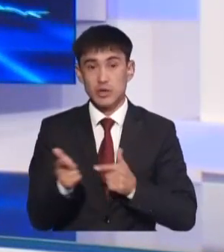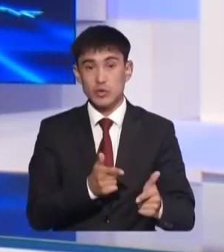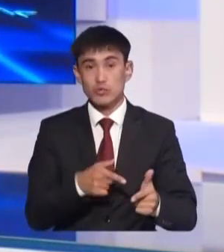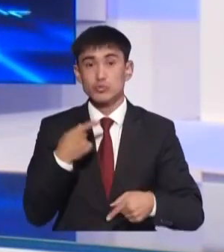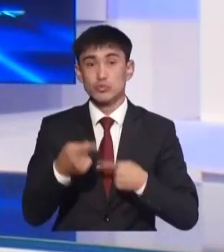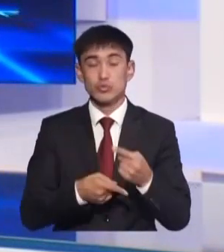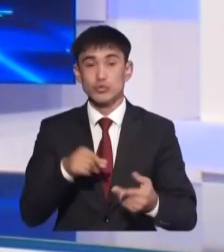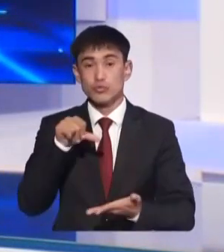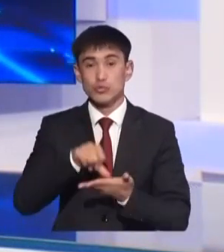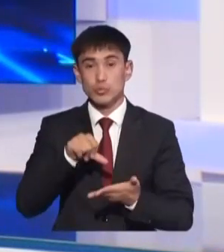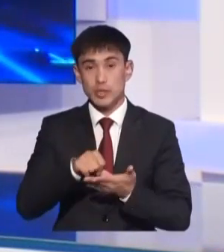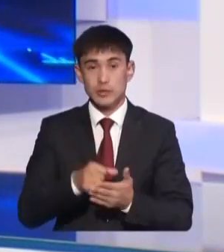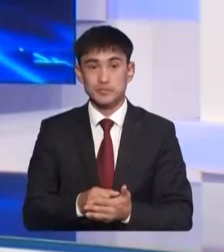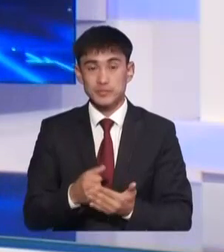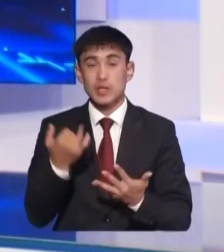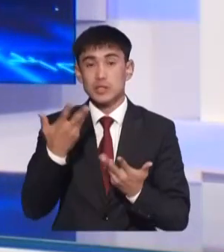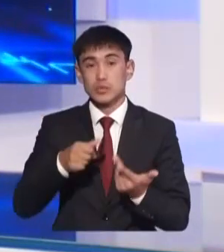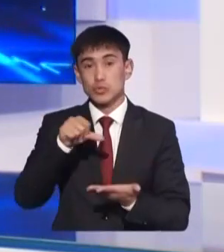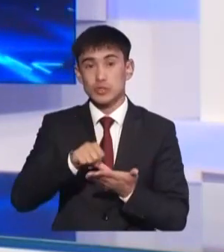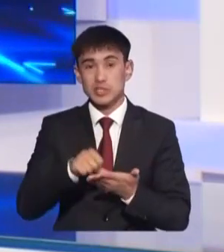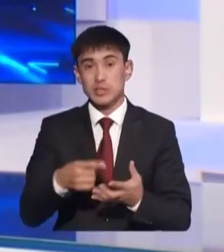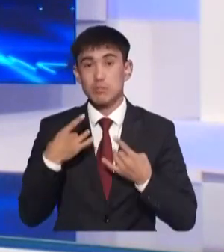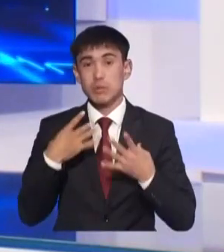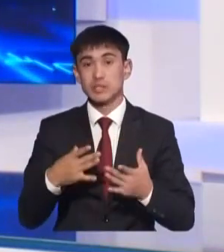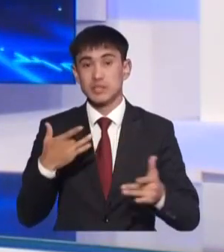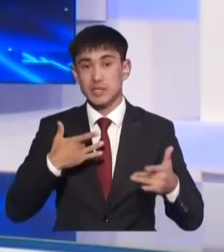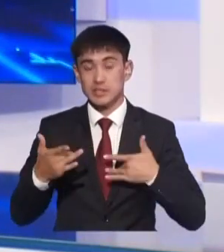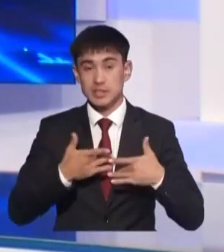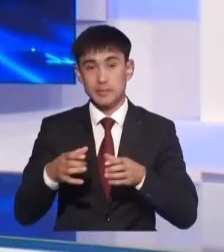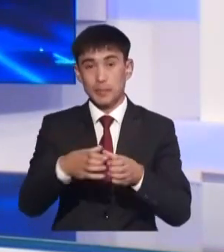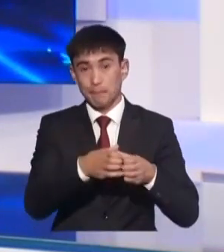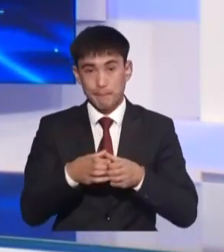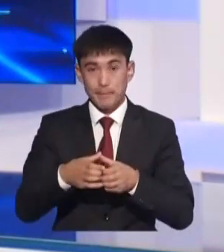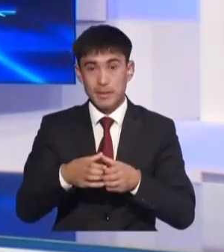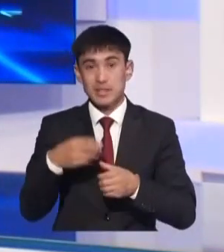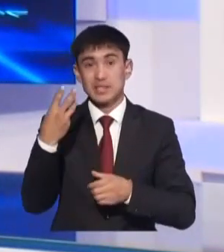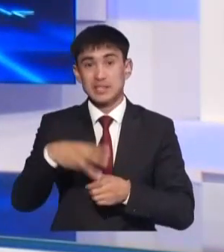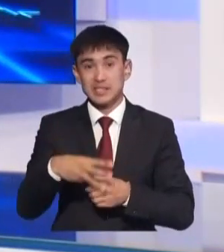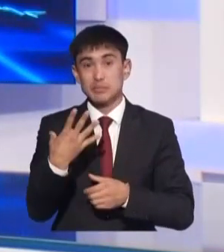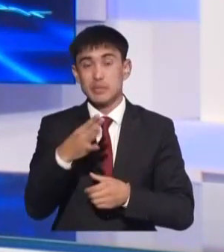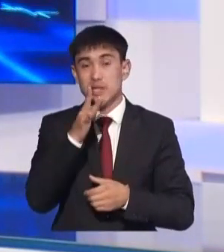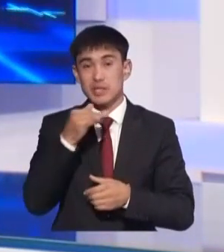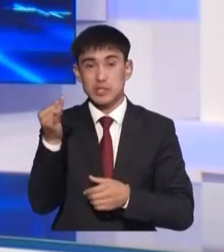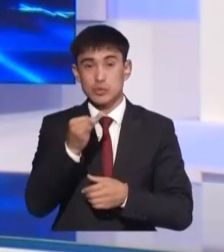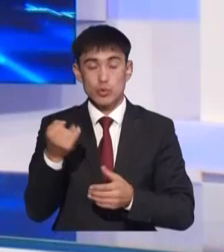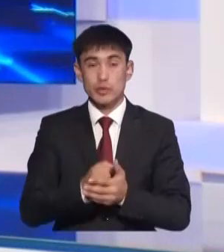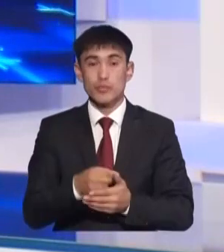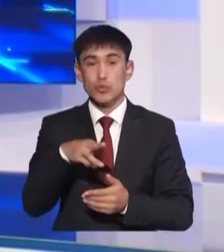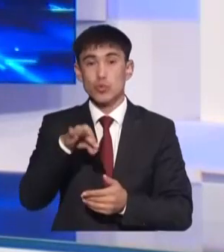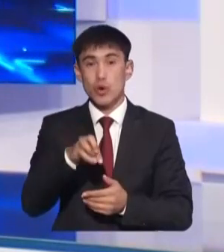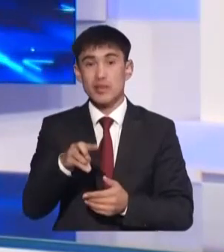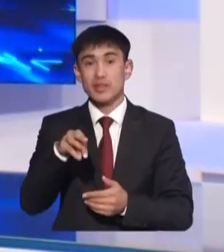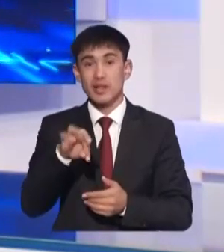коллективы готовятся к предстоящему выступлению. В числе участников праздничного концерта и ансамбль с 35-летней